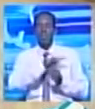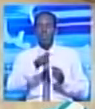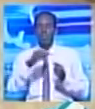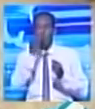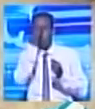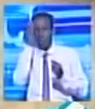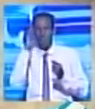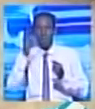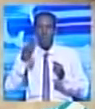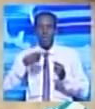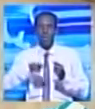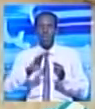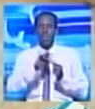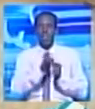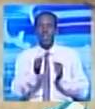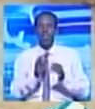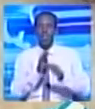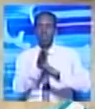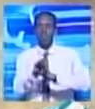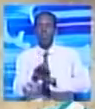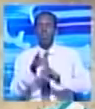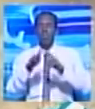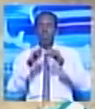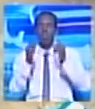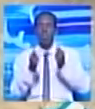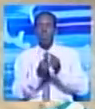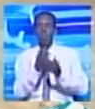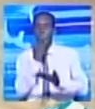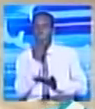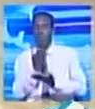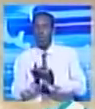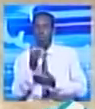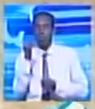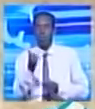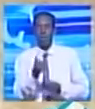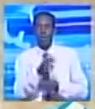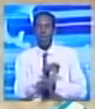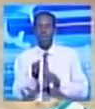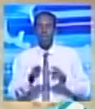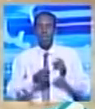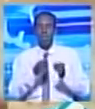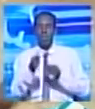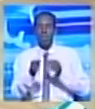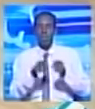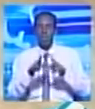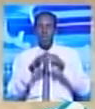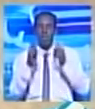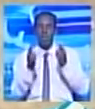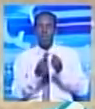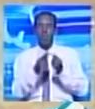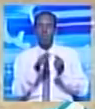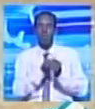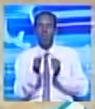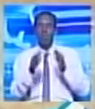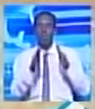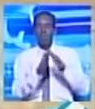déclare Madame Khadija, puisqu'il ne sortait pratiquement pas, ne disait bonjour à personne et n'achetait rien à ma boutique qui est pourtant en face de sa